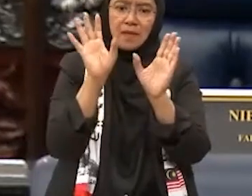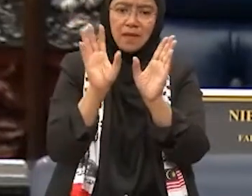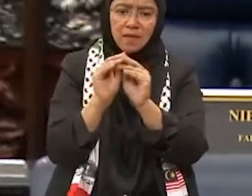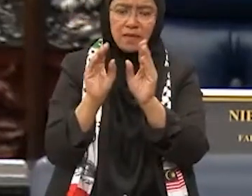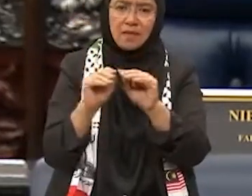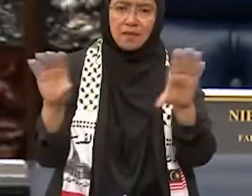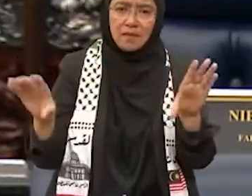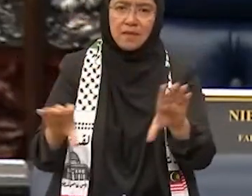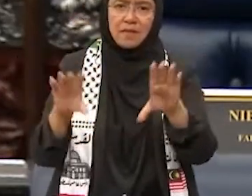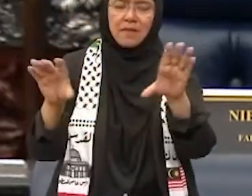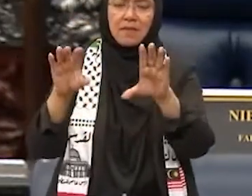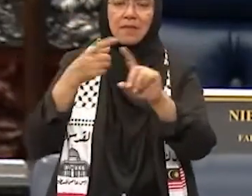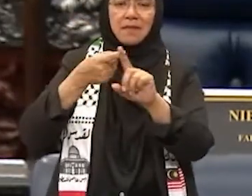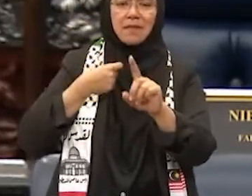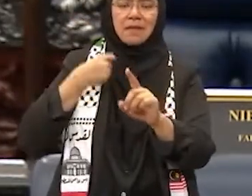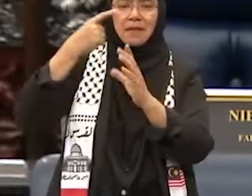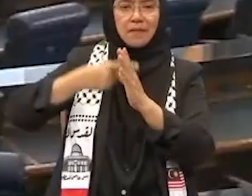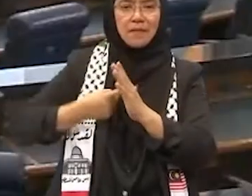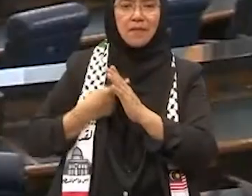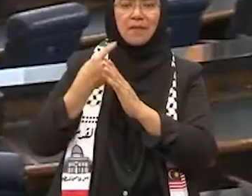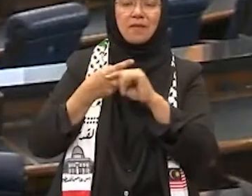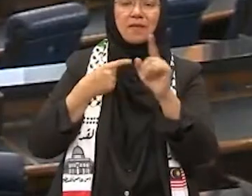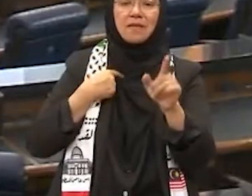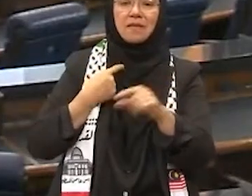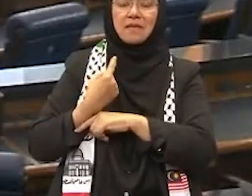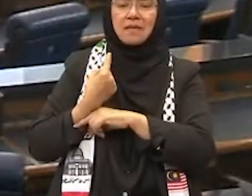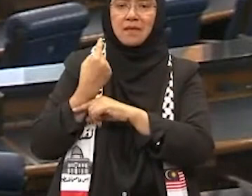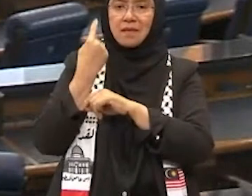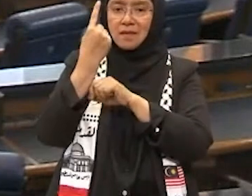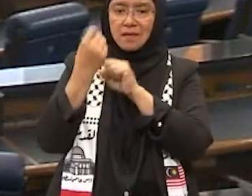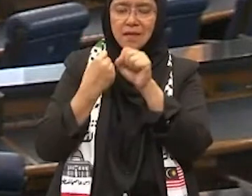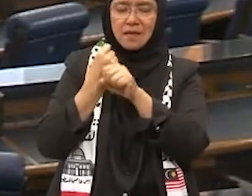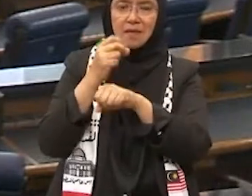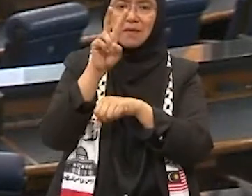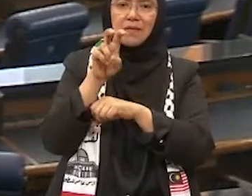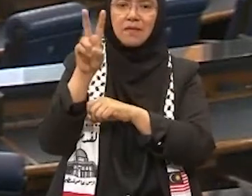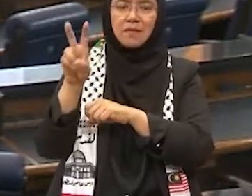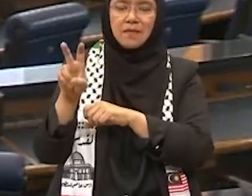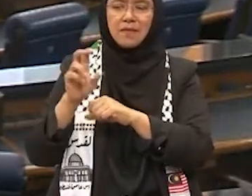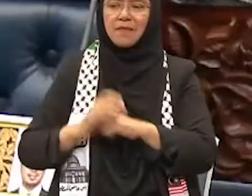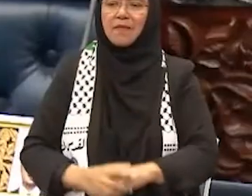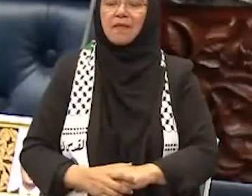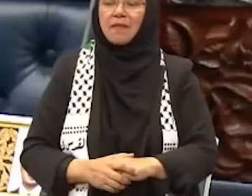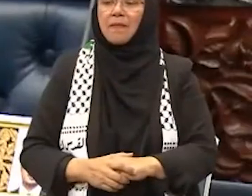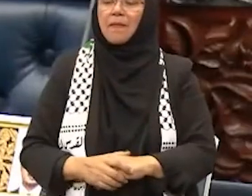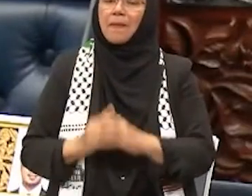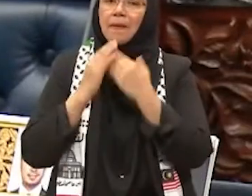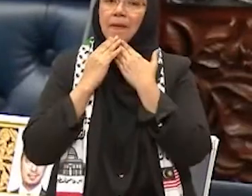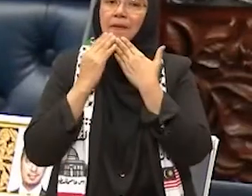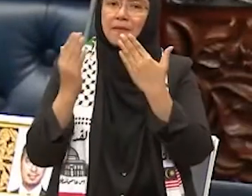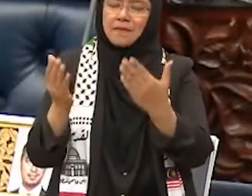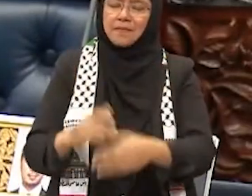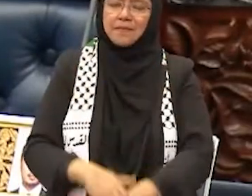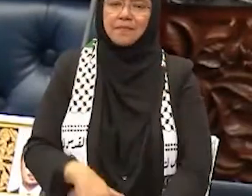2020 sekian terima kasih yang berhormat soalan tambahan terima kasihpertua terima kasih menteri sebelum itu saya nak